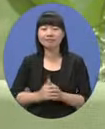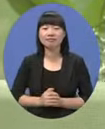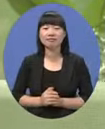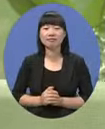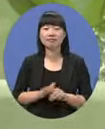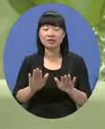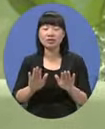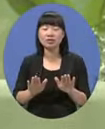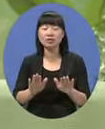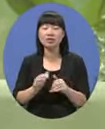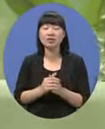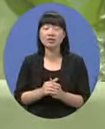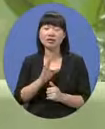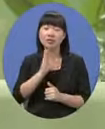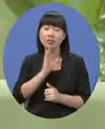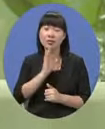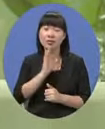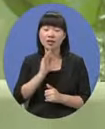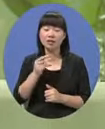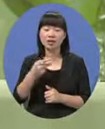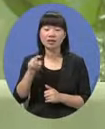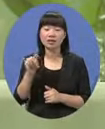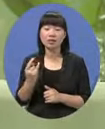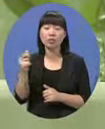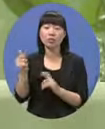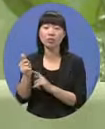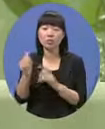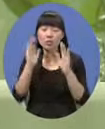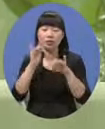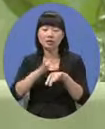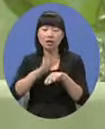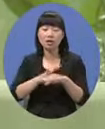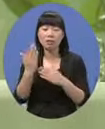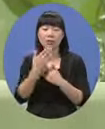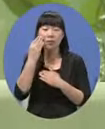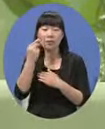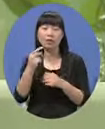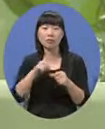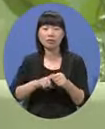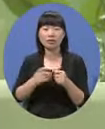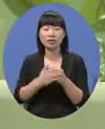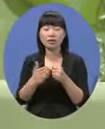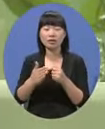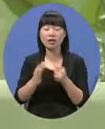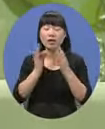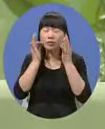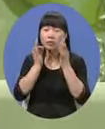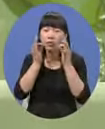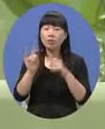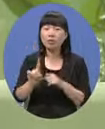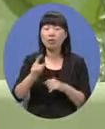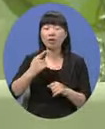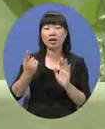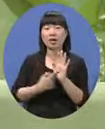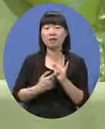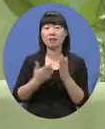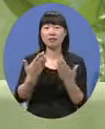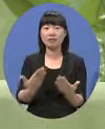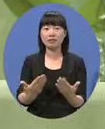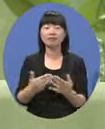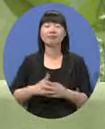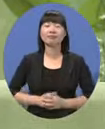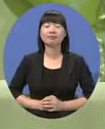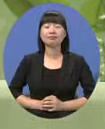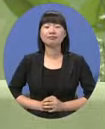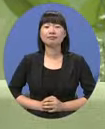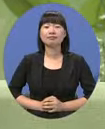자, 이번에는 본격적으로 정말 그렇다면 대호군이 공부 습관을 몸에 익히기 위해서 어떠한 각고의 노력을 했는지 또 알아봐야 될 텐데요. 화면으로